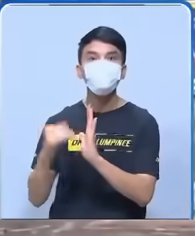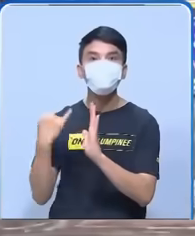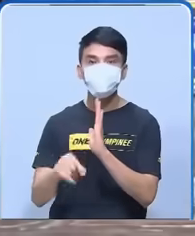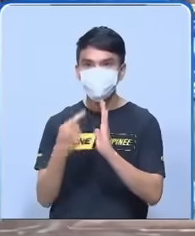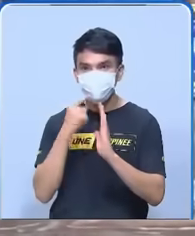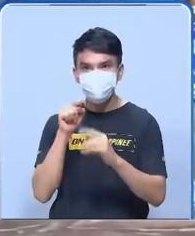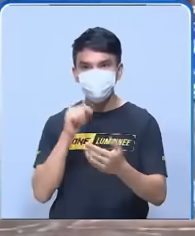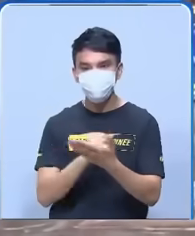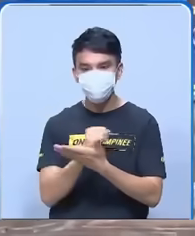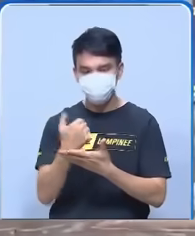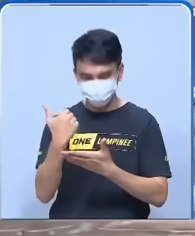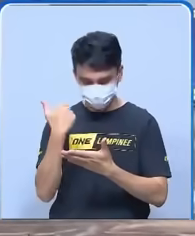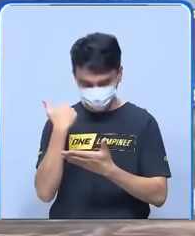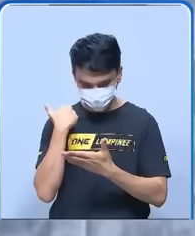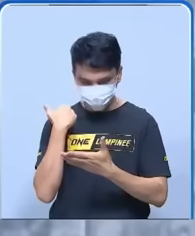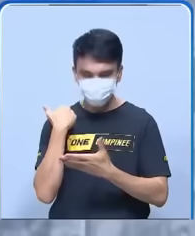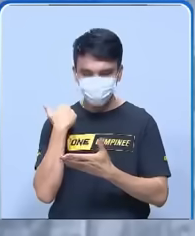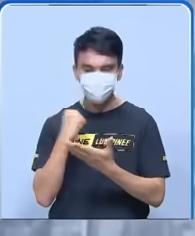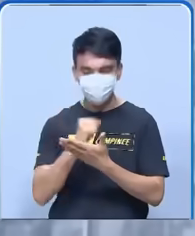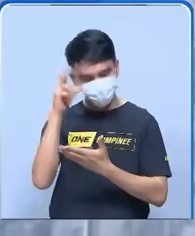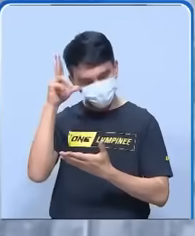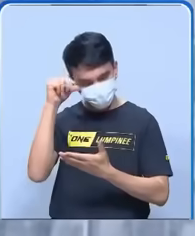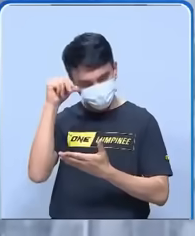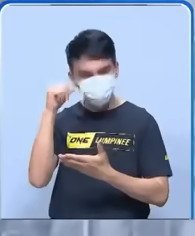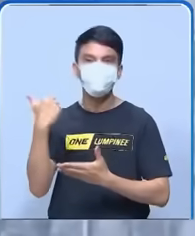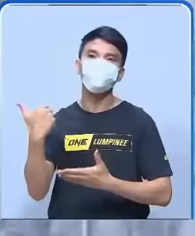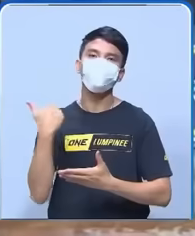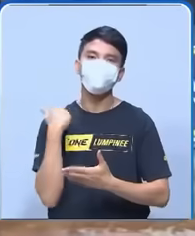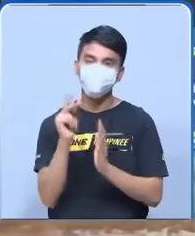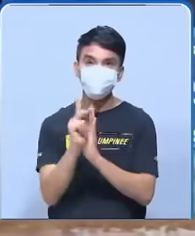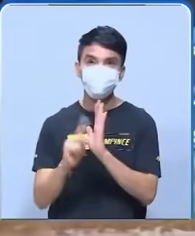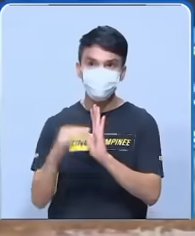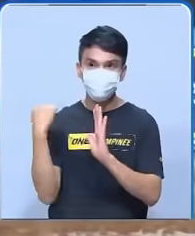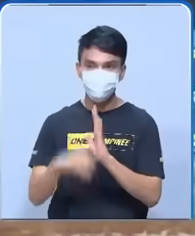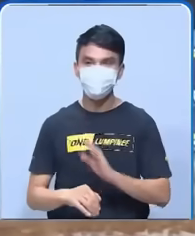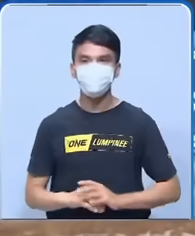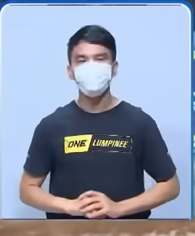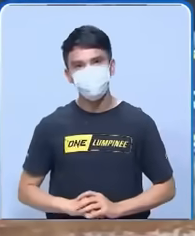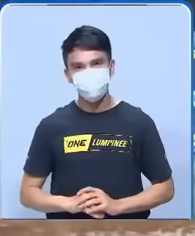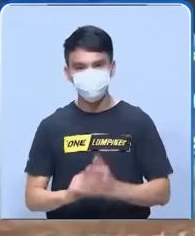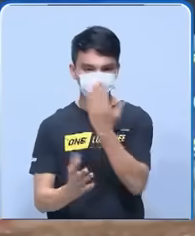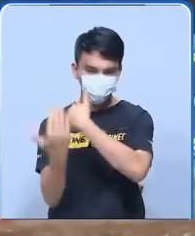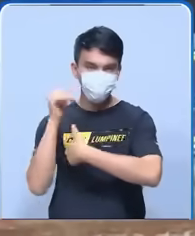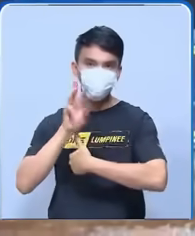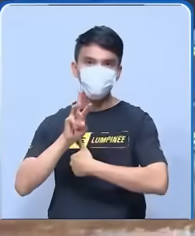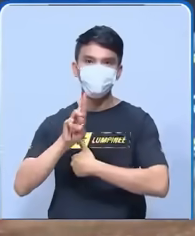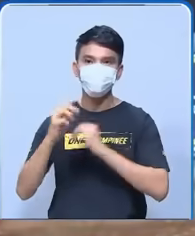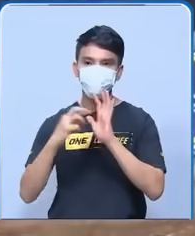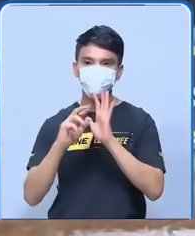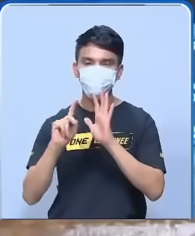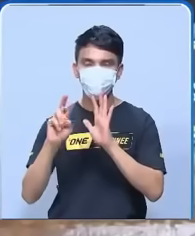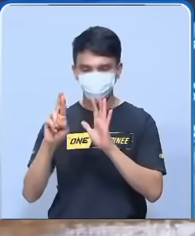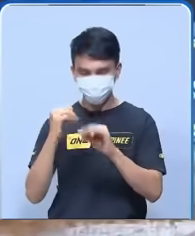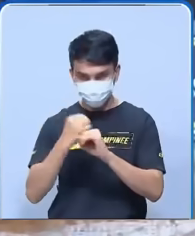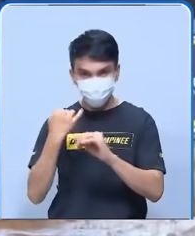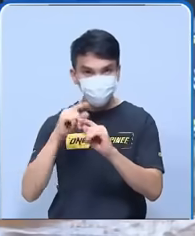ามียาเสพติดให้โทษประเภท1ยาบ้าไอซ์ไว้ในครอบครองโดยผิดกฎหมายด้วยนะคะประวัตินายวรากรเนี่ยคดีติดตัวหลาย